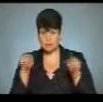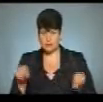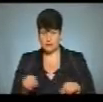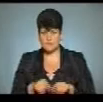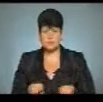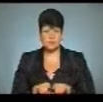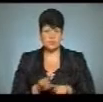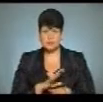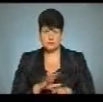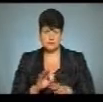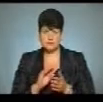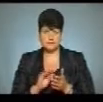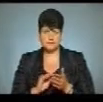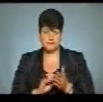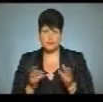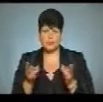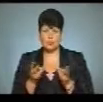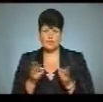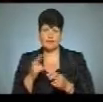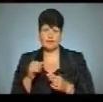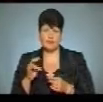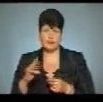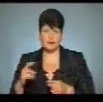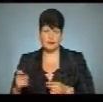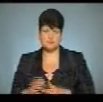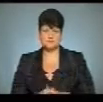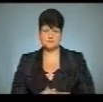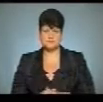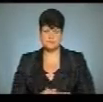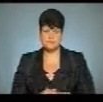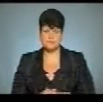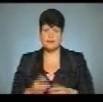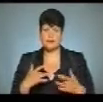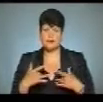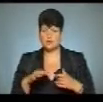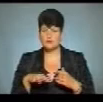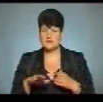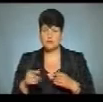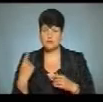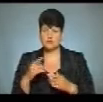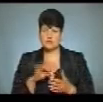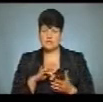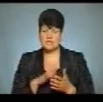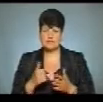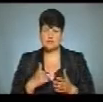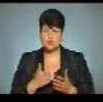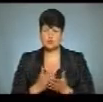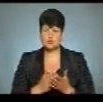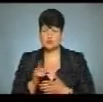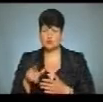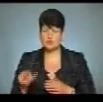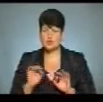було вказано необхідних вихідних даних. На театральному майдані обласного центру військовослужбовці